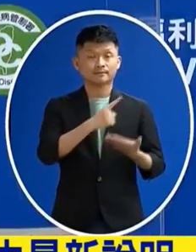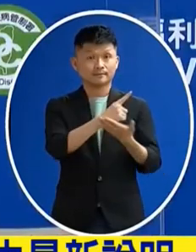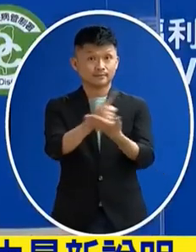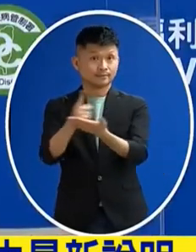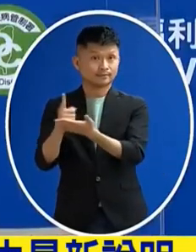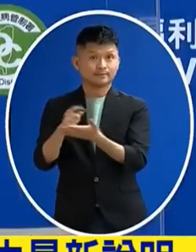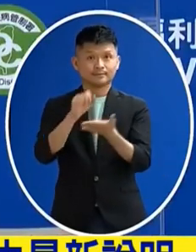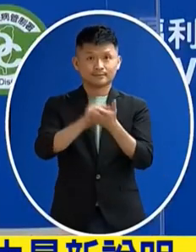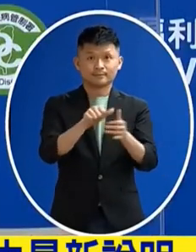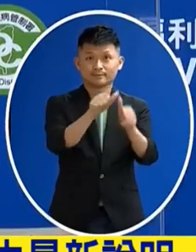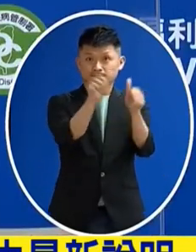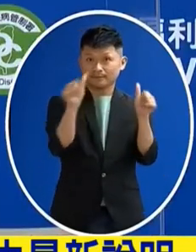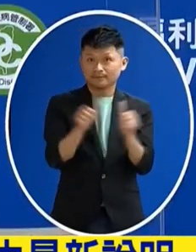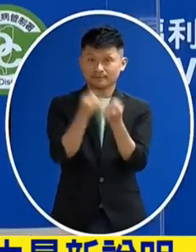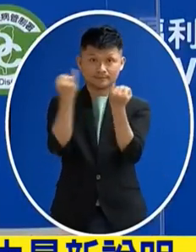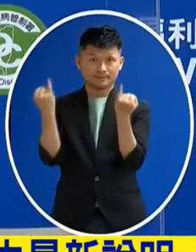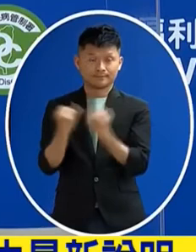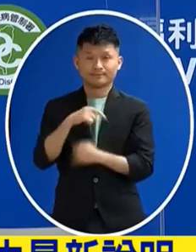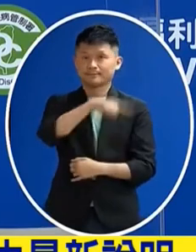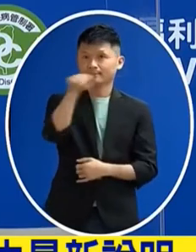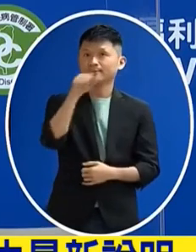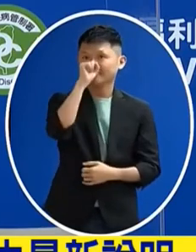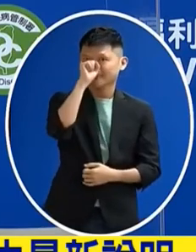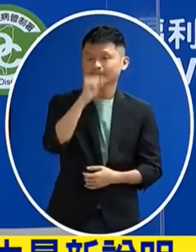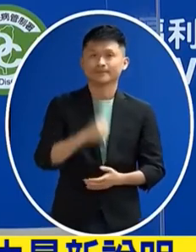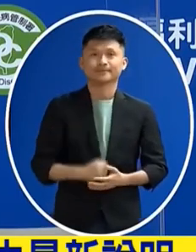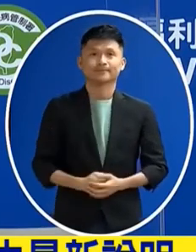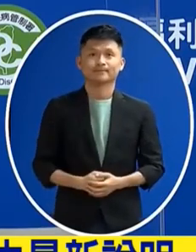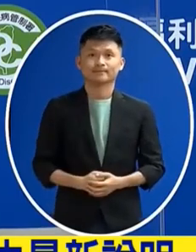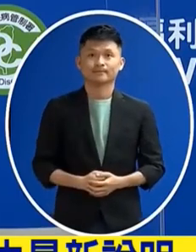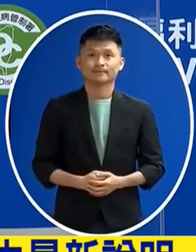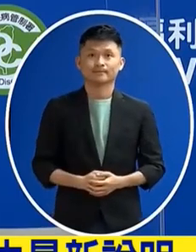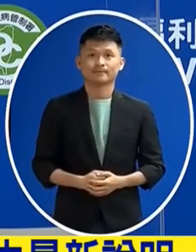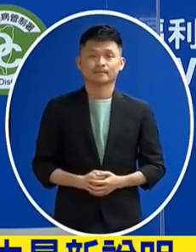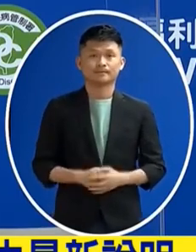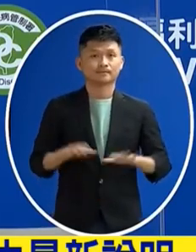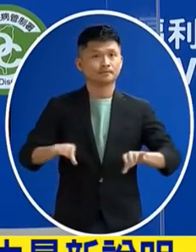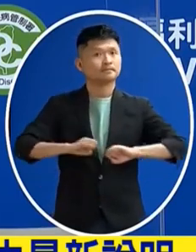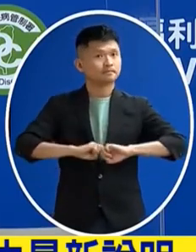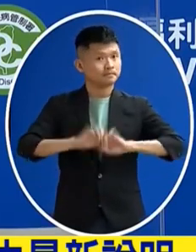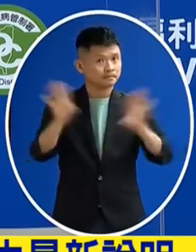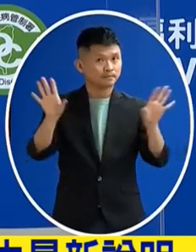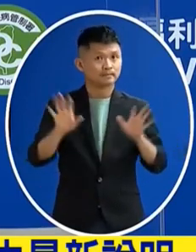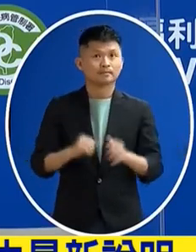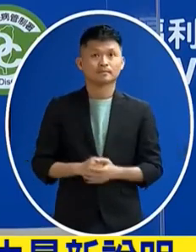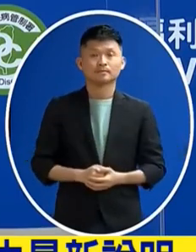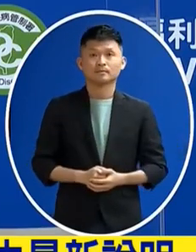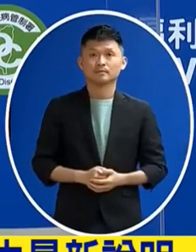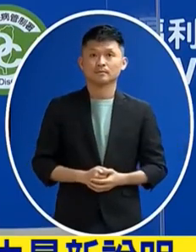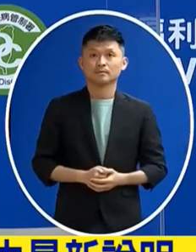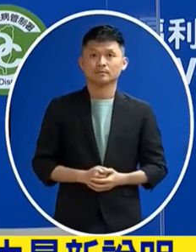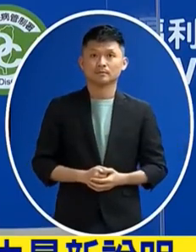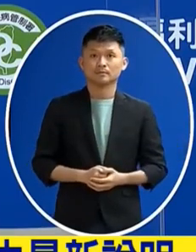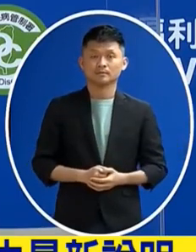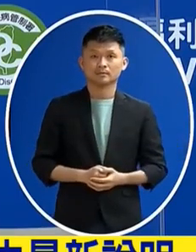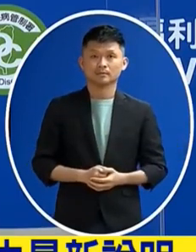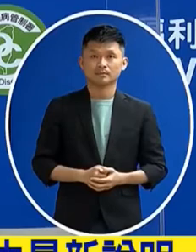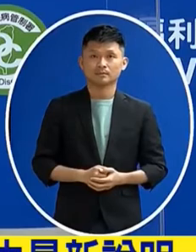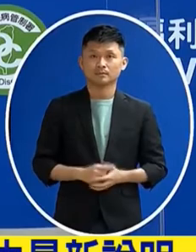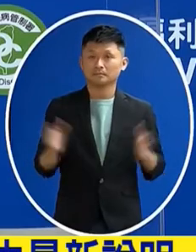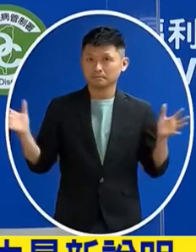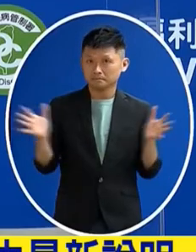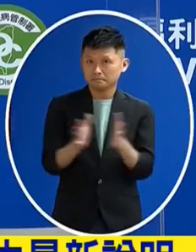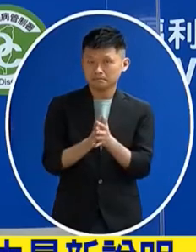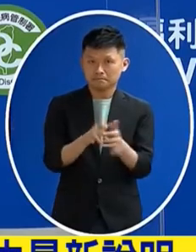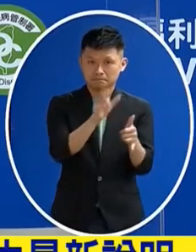各位记者女士先生，大家好哈。我们今天大家刚刚宣布有四例加上，总